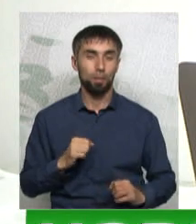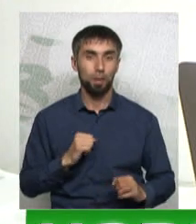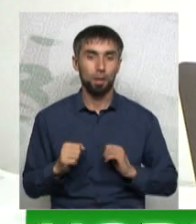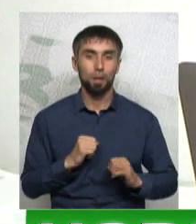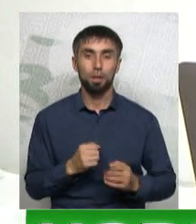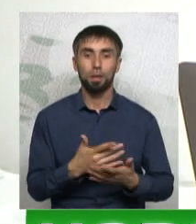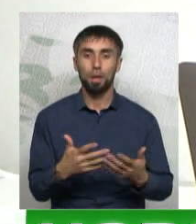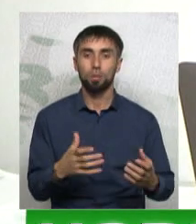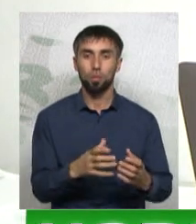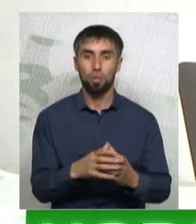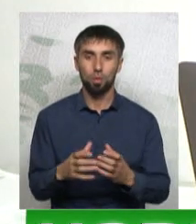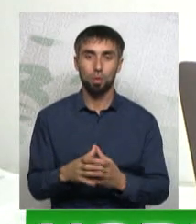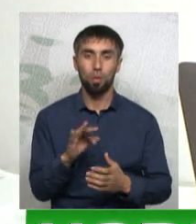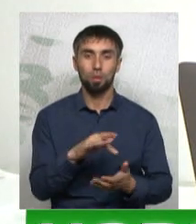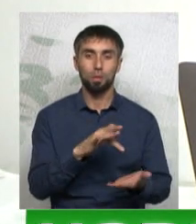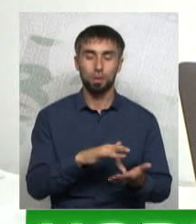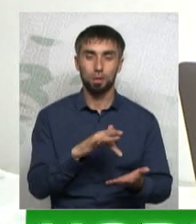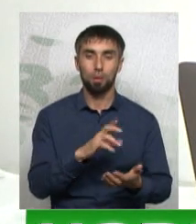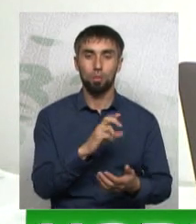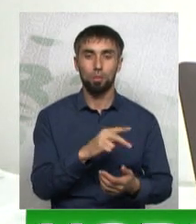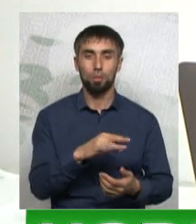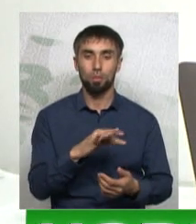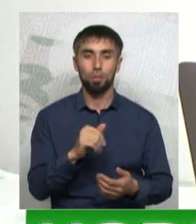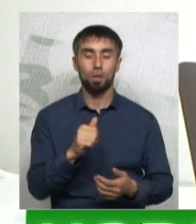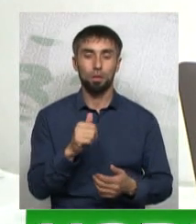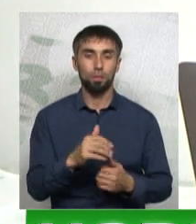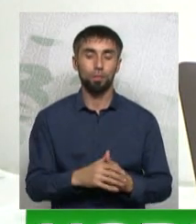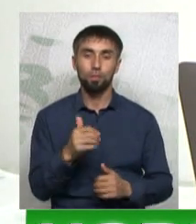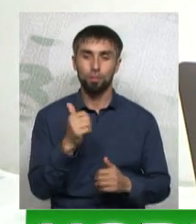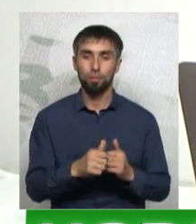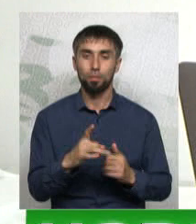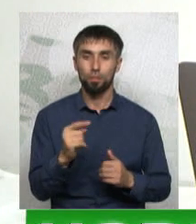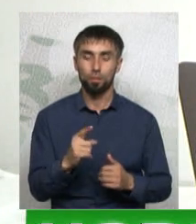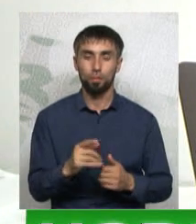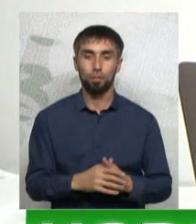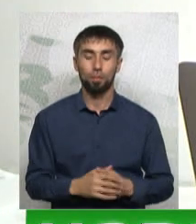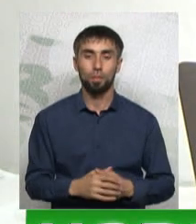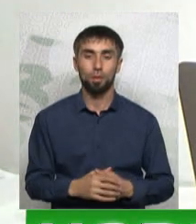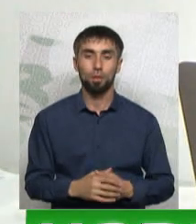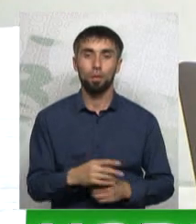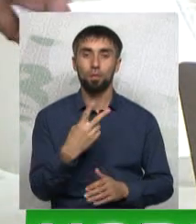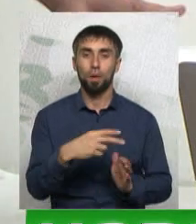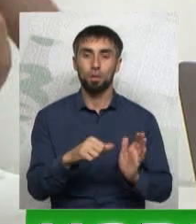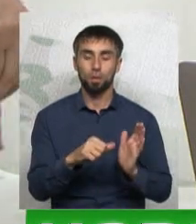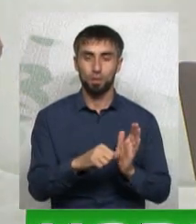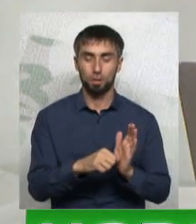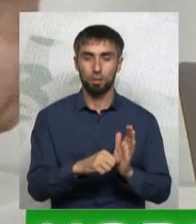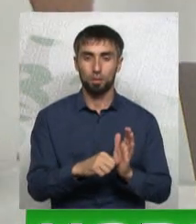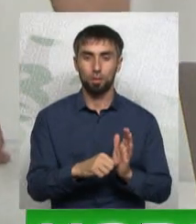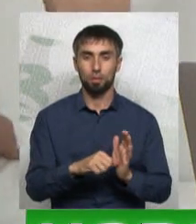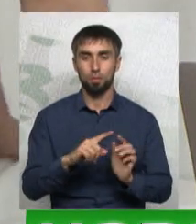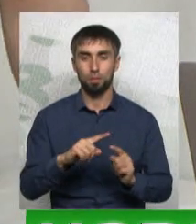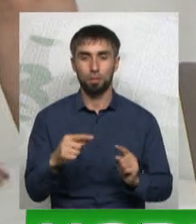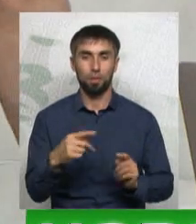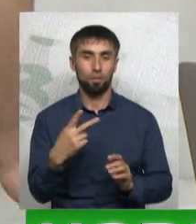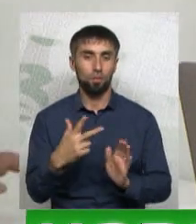разном составе, естественно, от центра Бакулева регулярно с частотой там, раз в 6-8 месяцев приезжает на